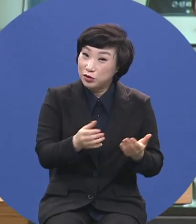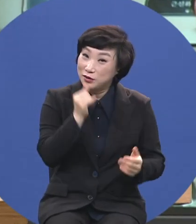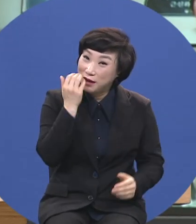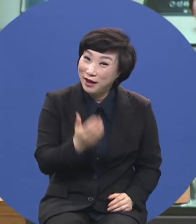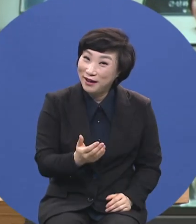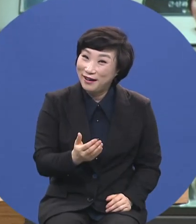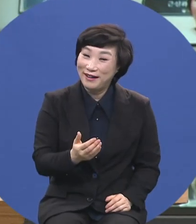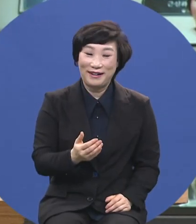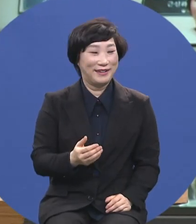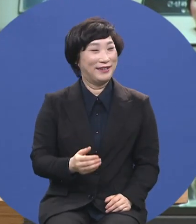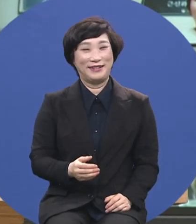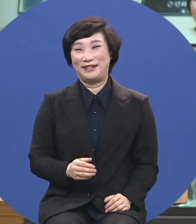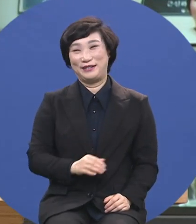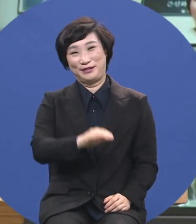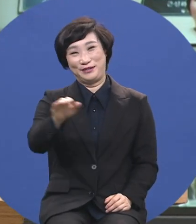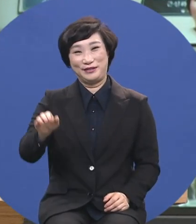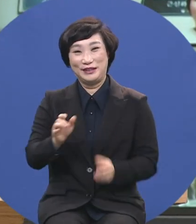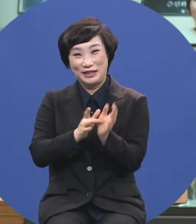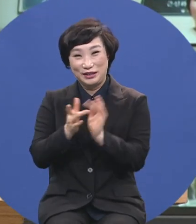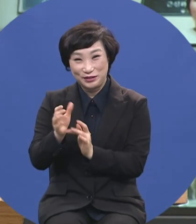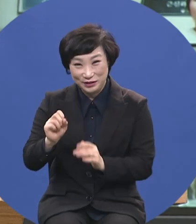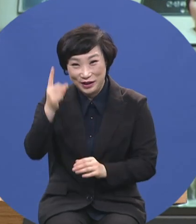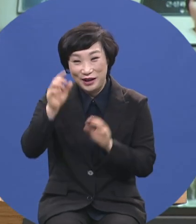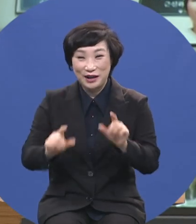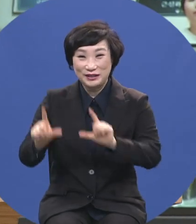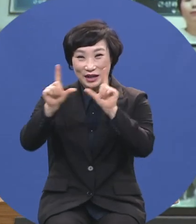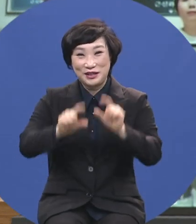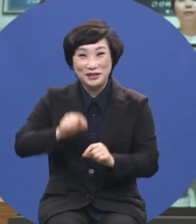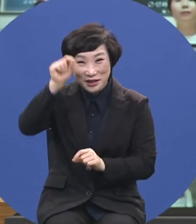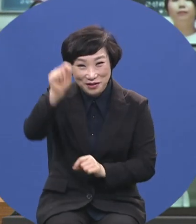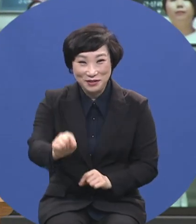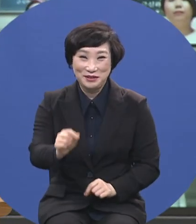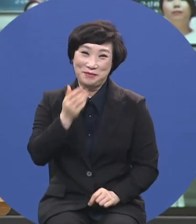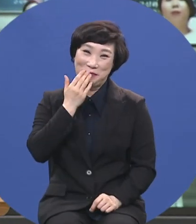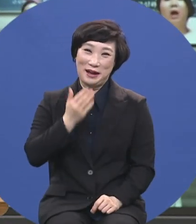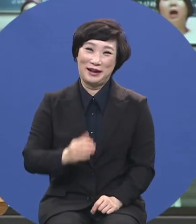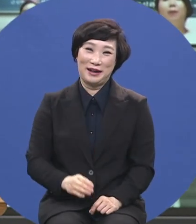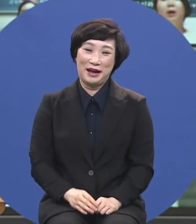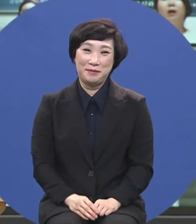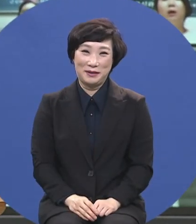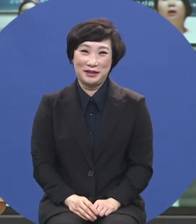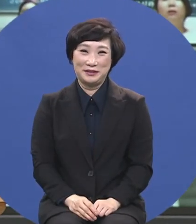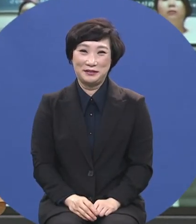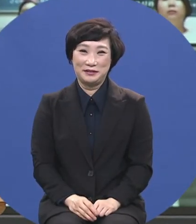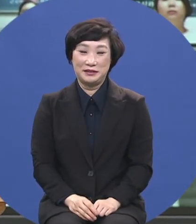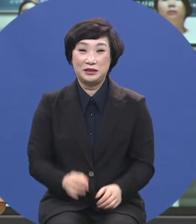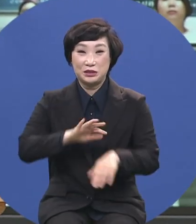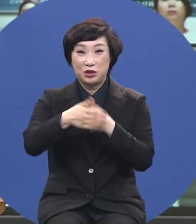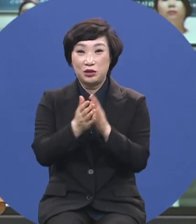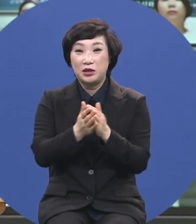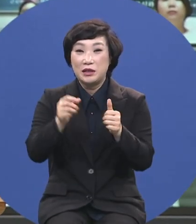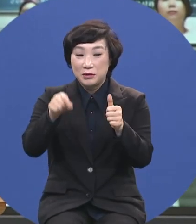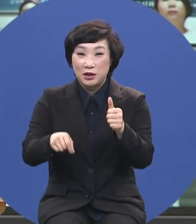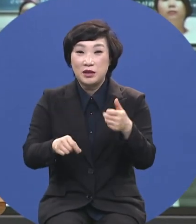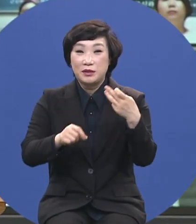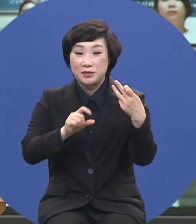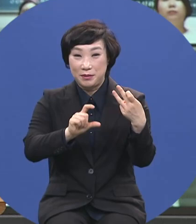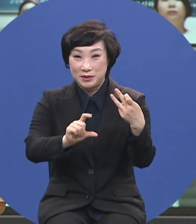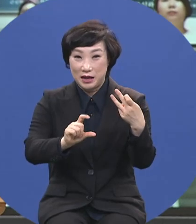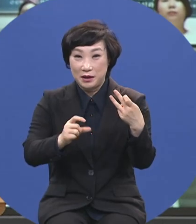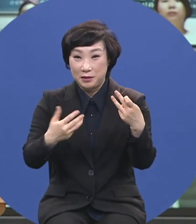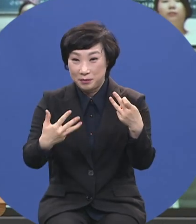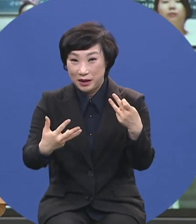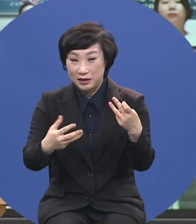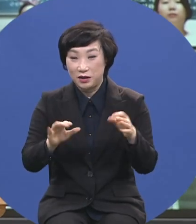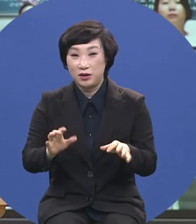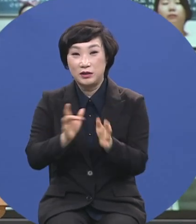있습니까? 그래서 우리는 예수 때문에 영원히 사는 것입니다. 히브리서 13장 8절에